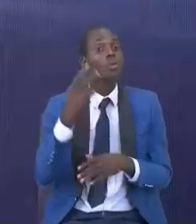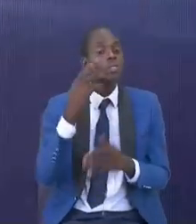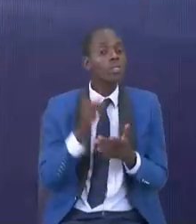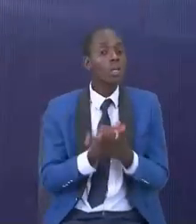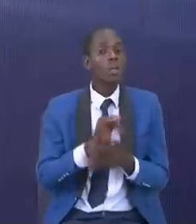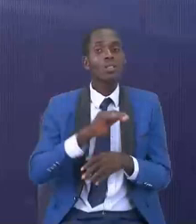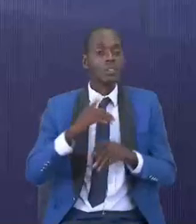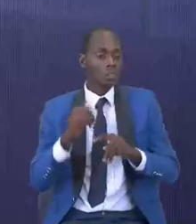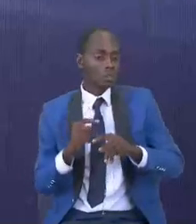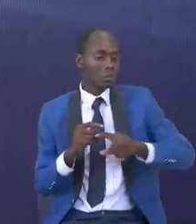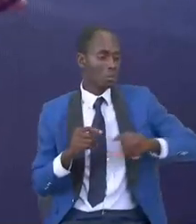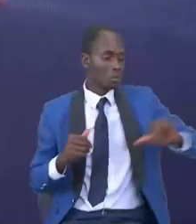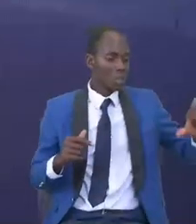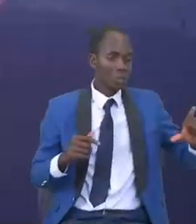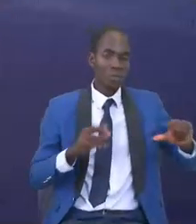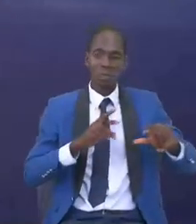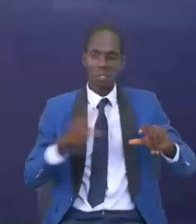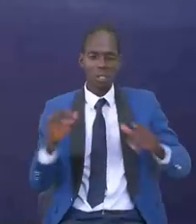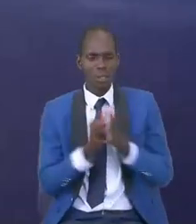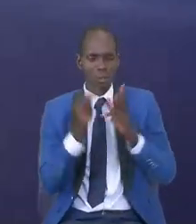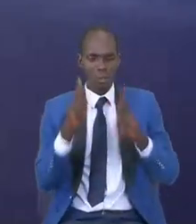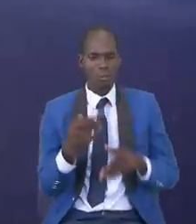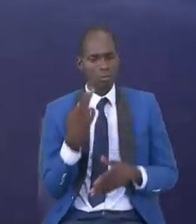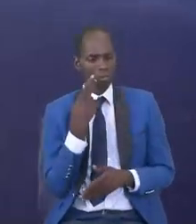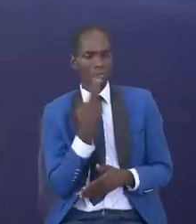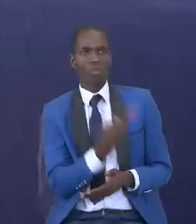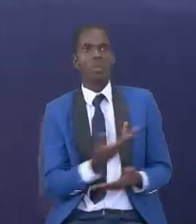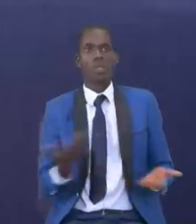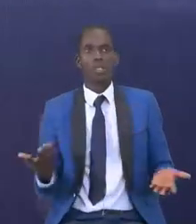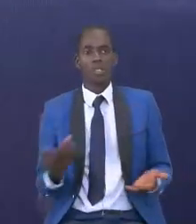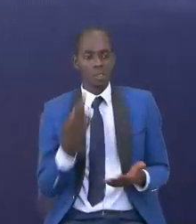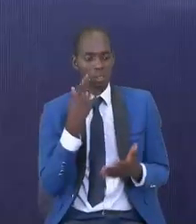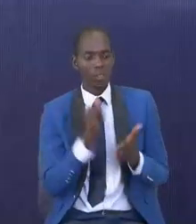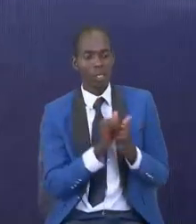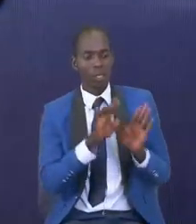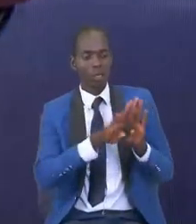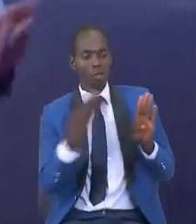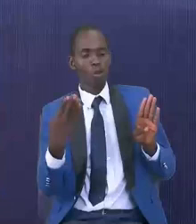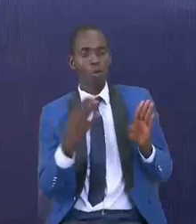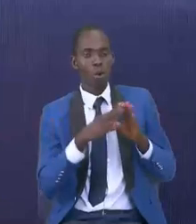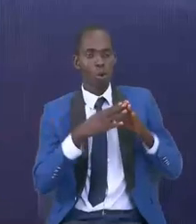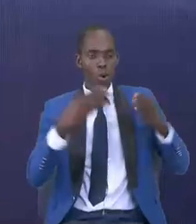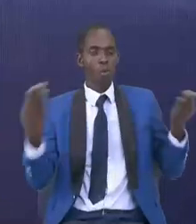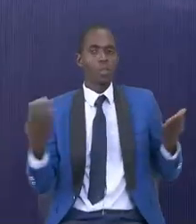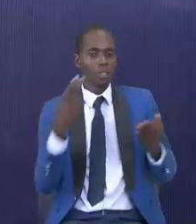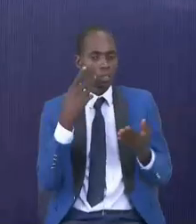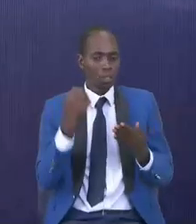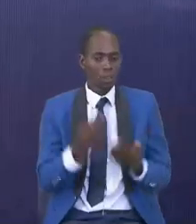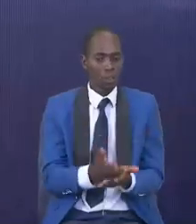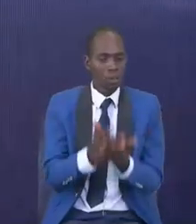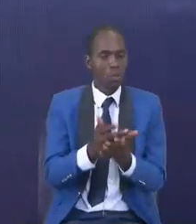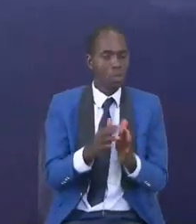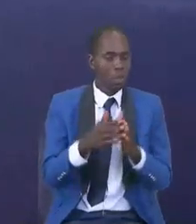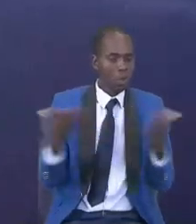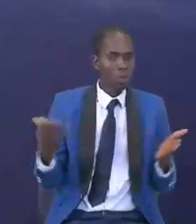toutes les portes vont s'ouvrir pratiquement dans la direction opposée. Et il va dire, hein, vous voyez maintenant, non? Vous voyez cette porte qui s'ouvre maintenant. Et vous voyez maintenant le navire